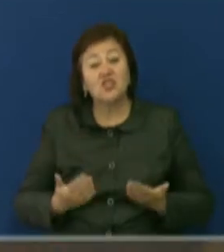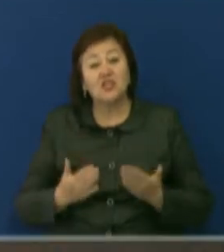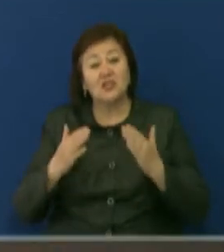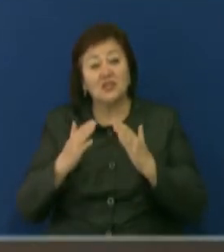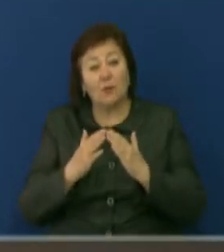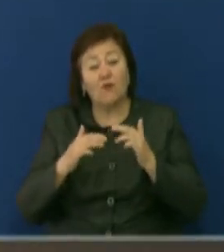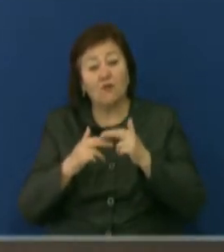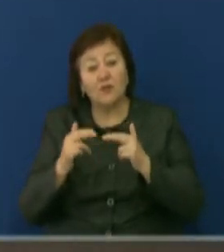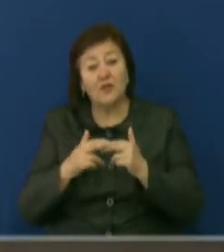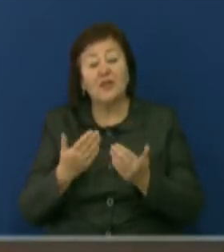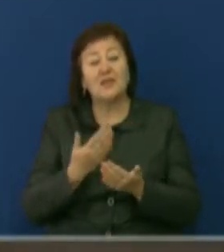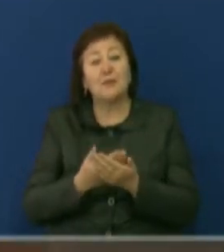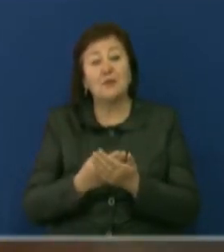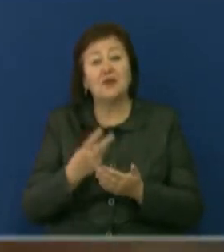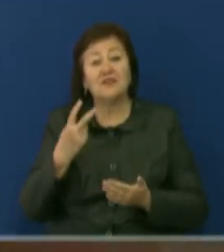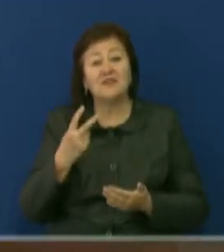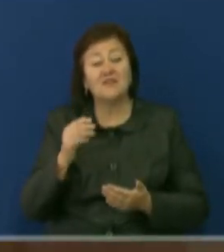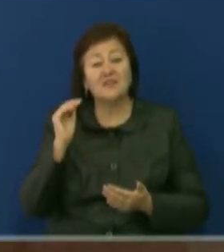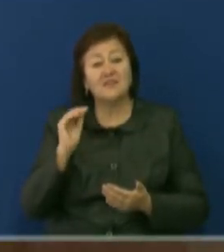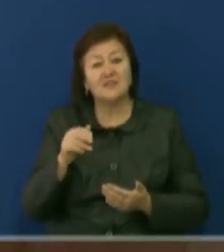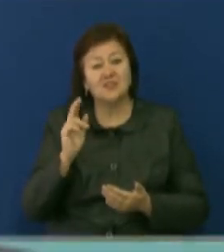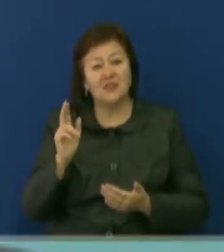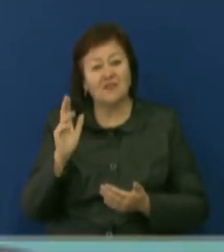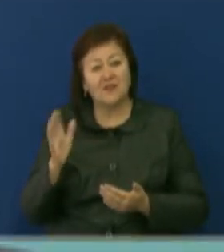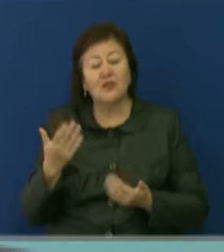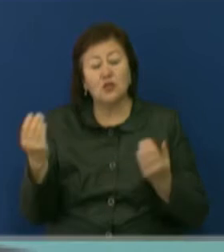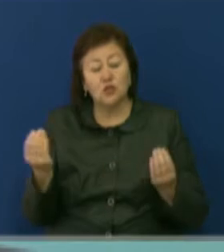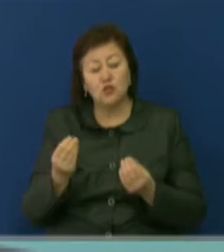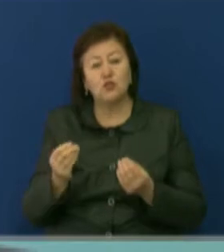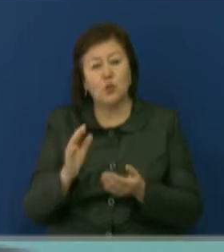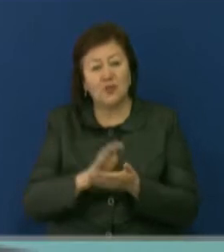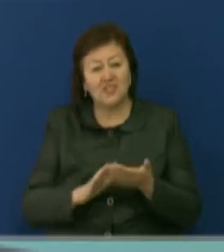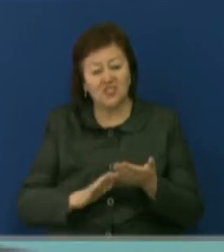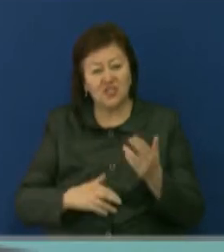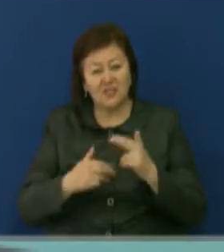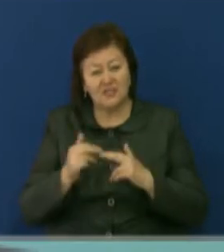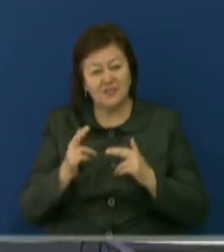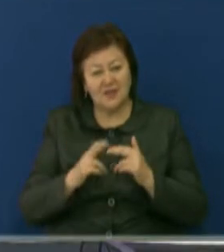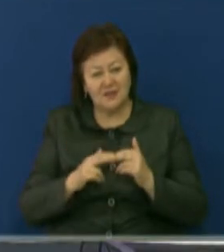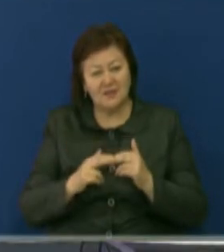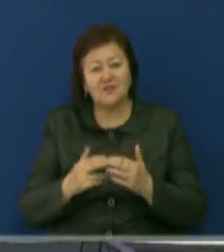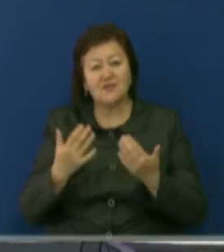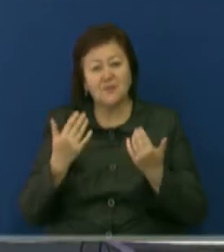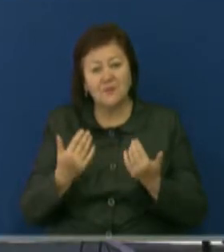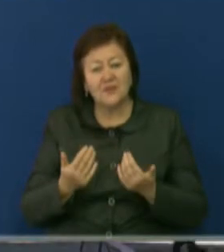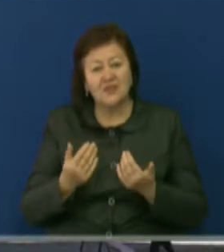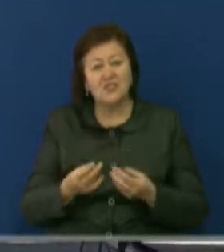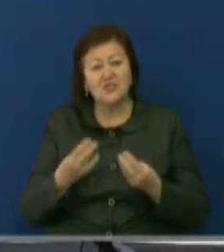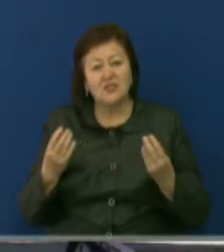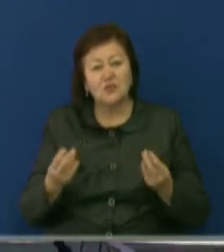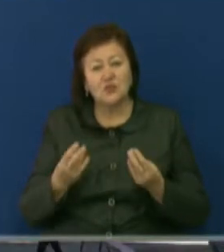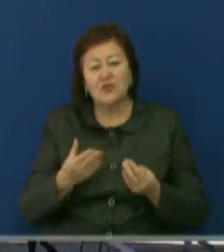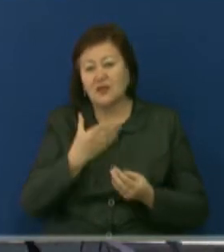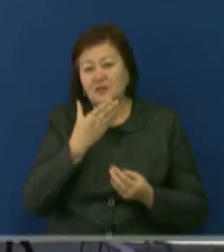Бұл шамамен 2000 пәтер. Тұрғын үйдің құрылысы әлі де белсенді жалғасуда. әр аулада ойын алаңдары мен қажетті шағын